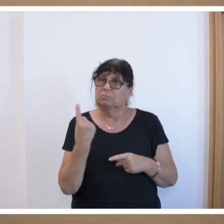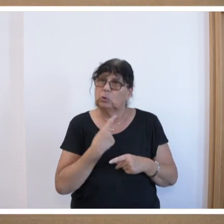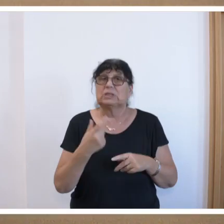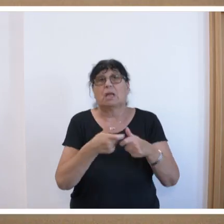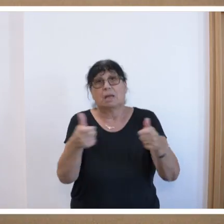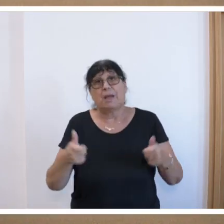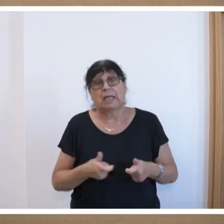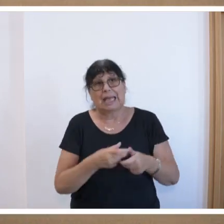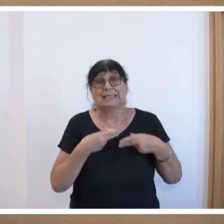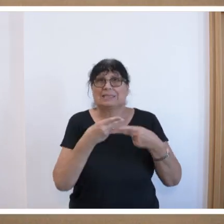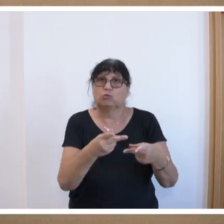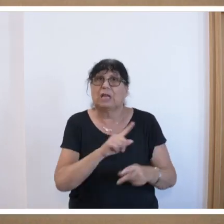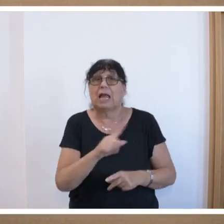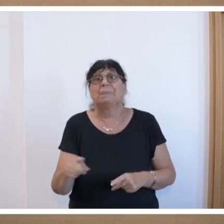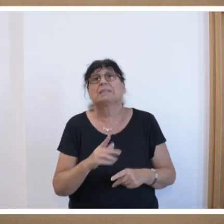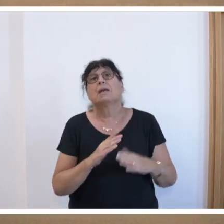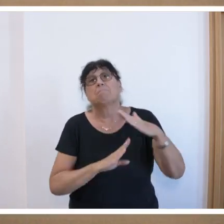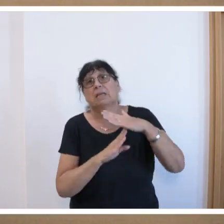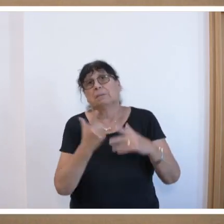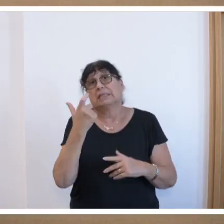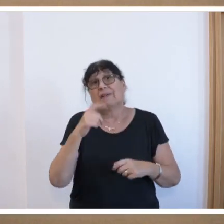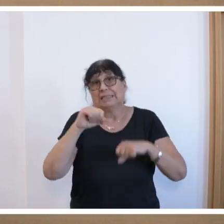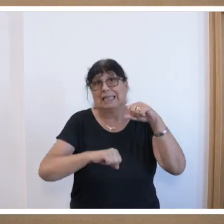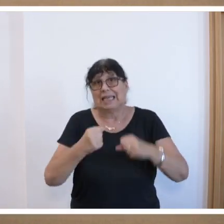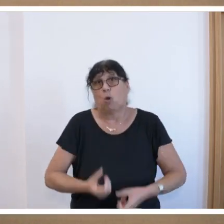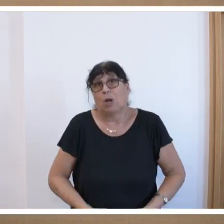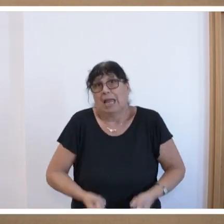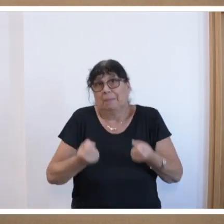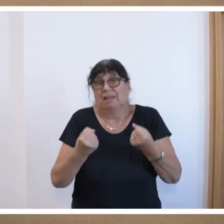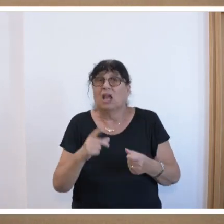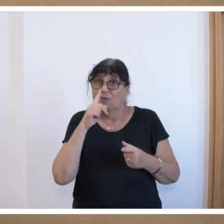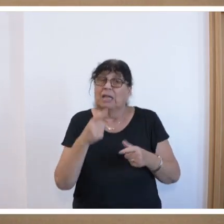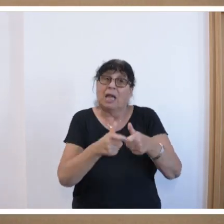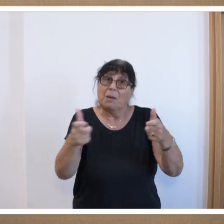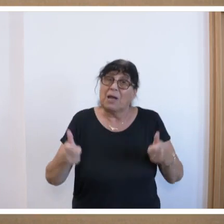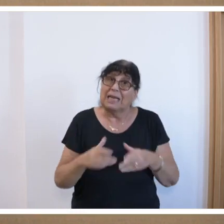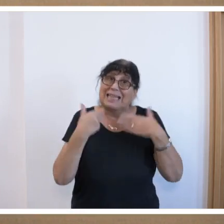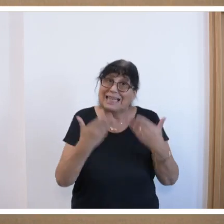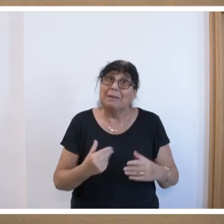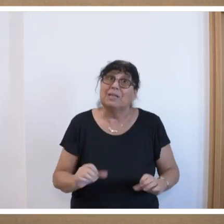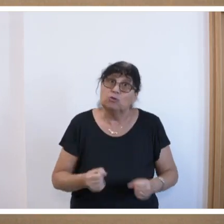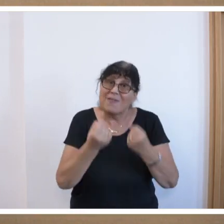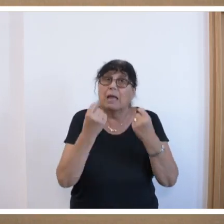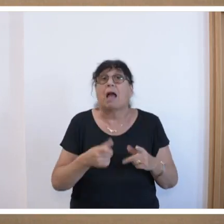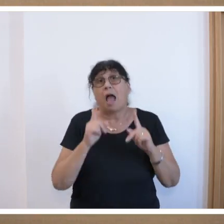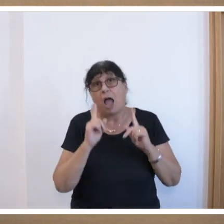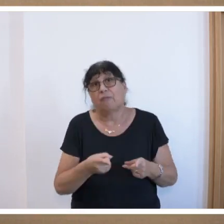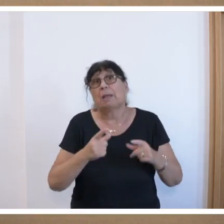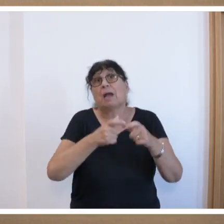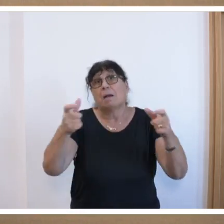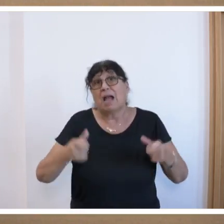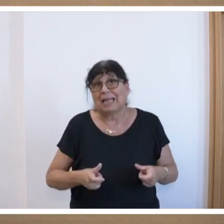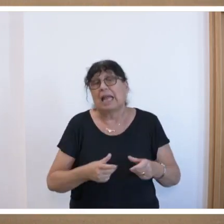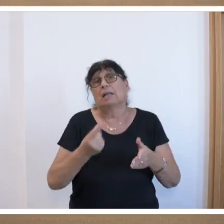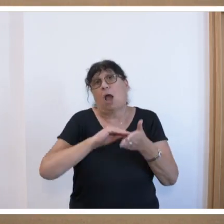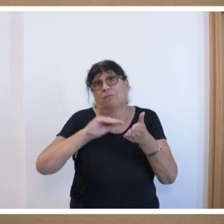nur Pakete bis zu 20 Kilo heben müssen und wenn es doch mal Pakete gibt, die schwerer sind, dass dies wenigstens auf dem Paket